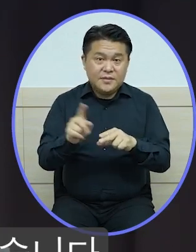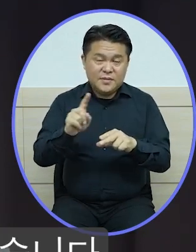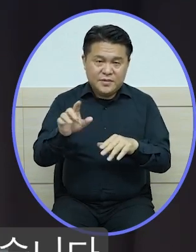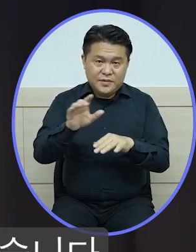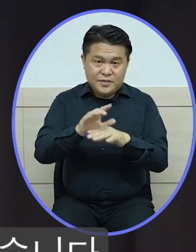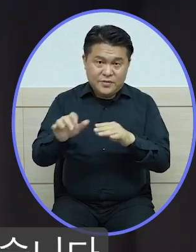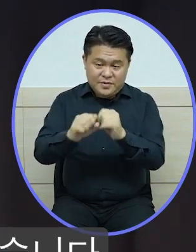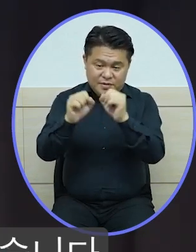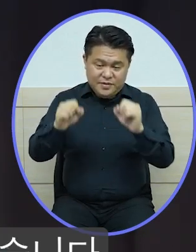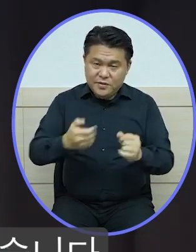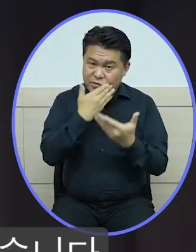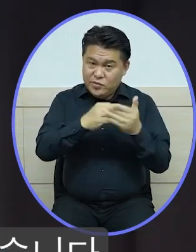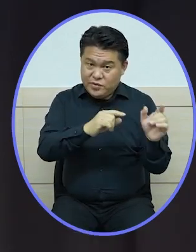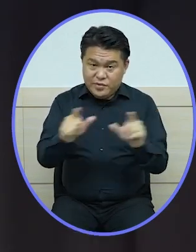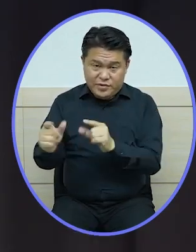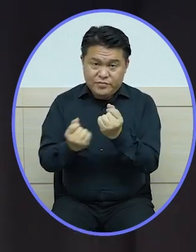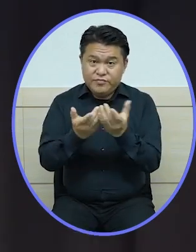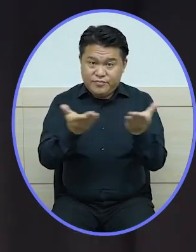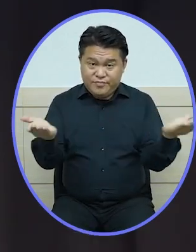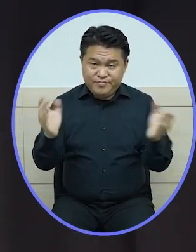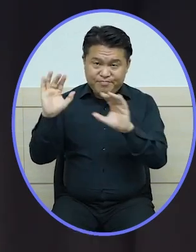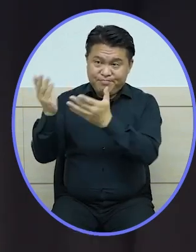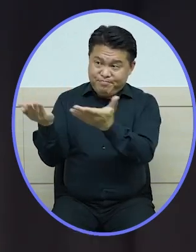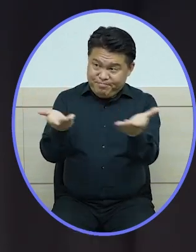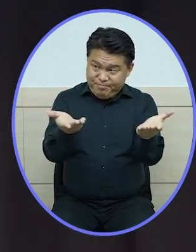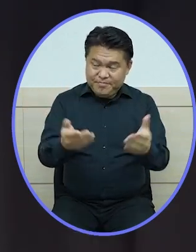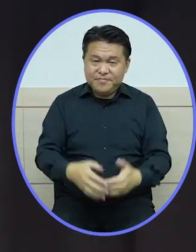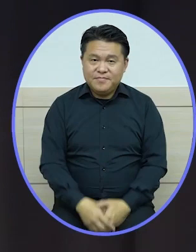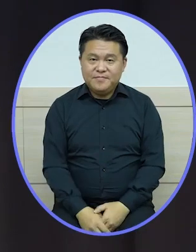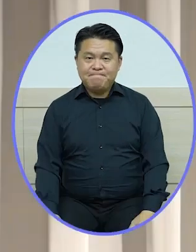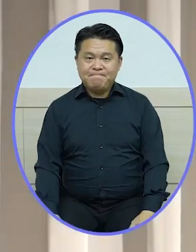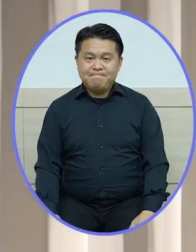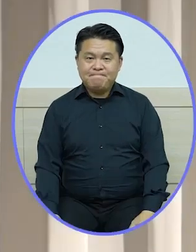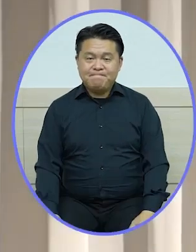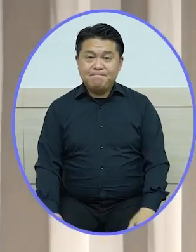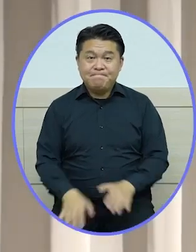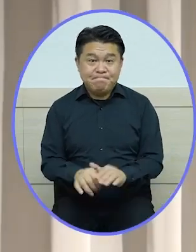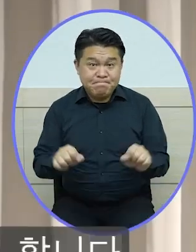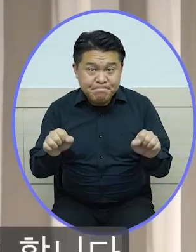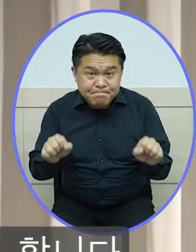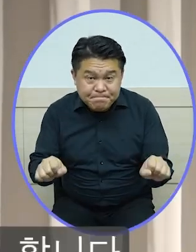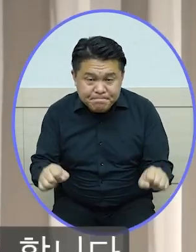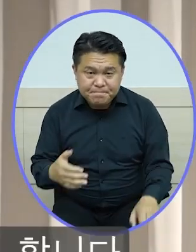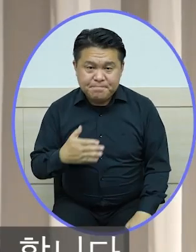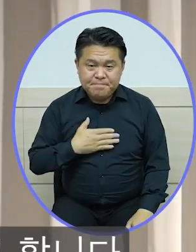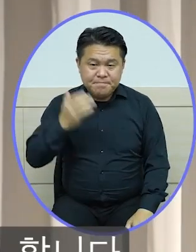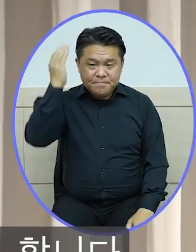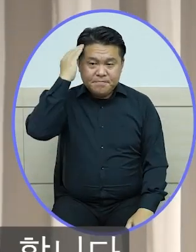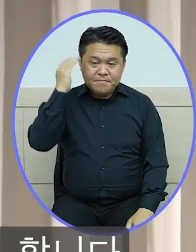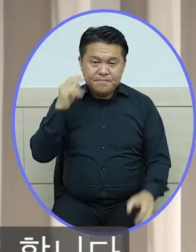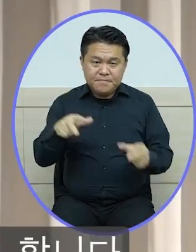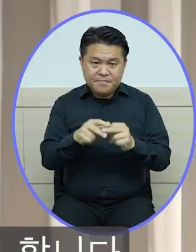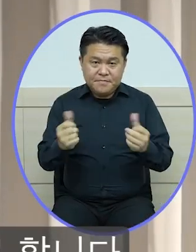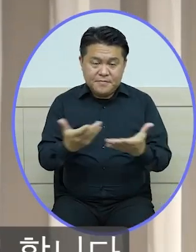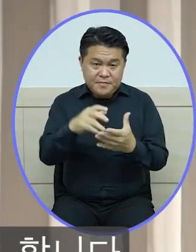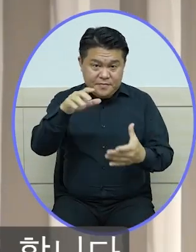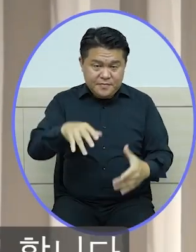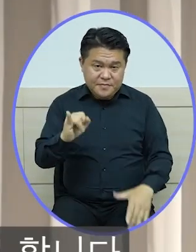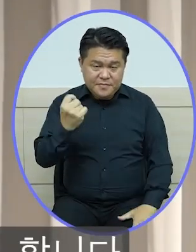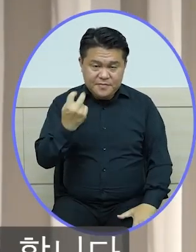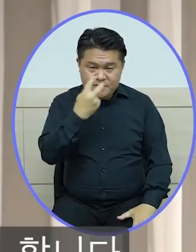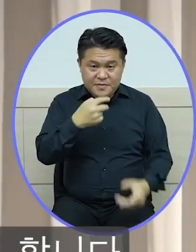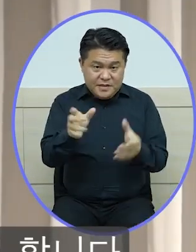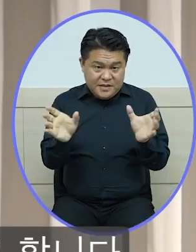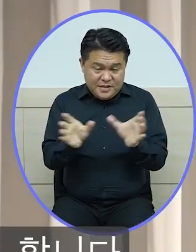주요사항 안내가 있겠습니다. 따뜻한 박수로 맞이해 주시기 바랍니다. 안녕하세요. 저는 한국장애인개발원